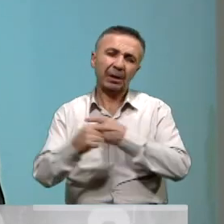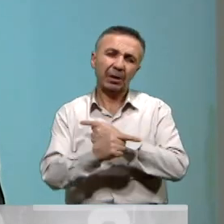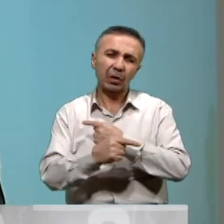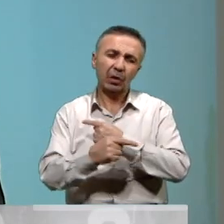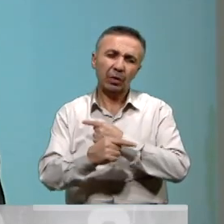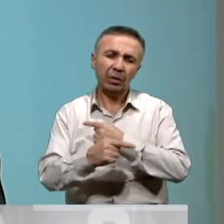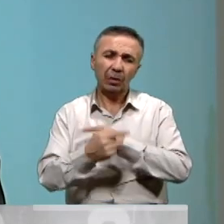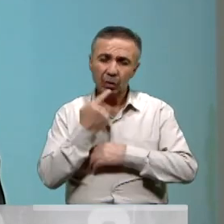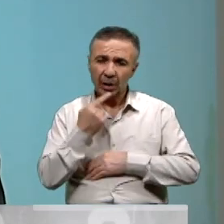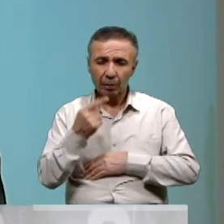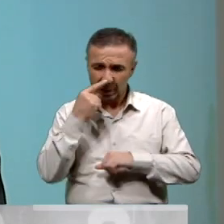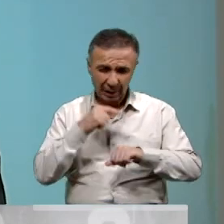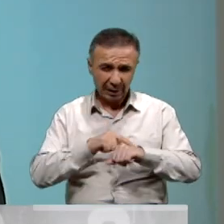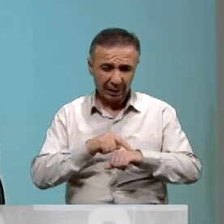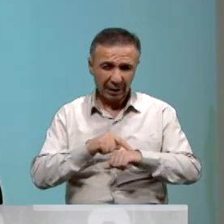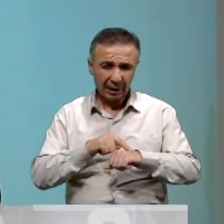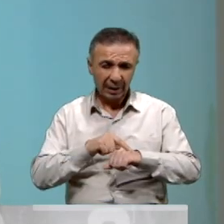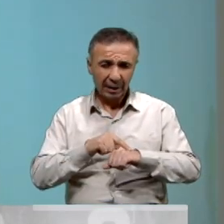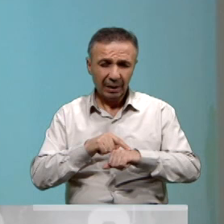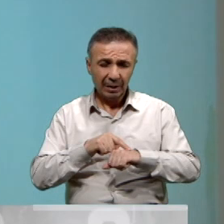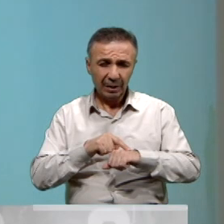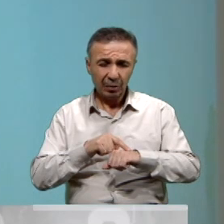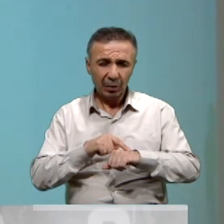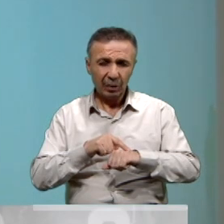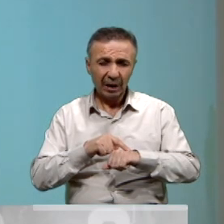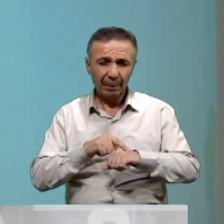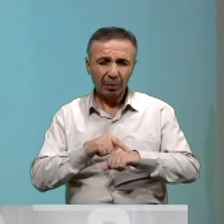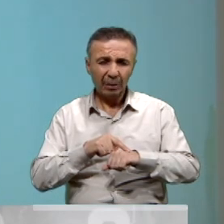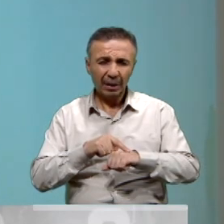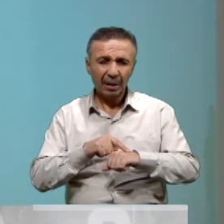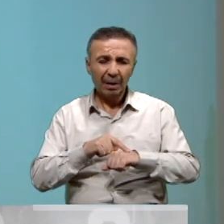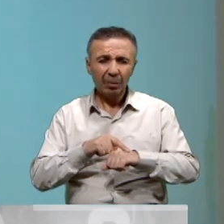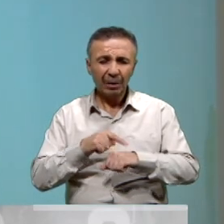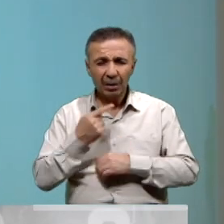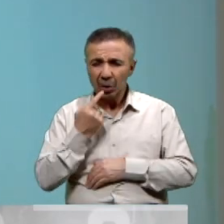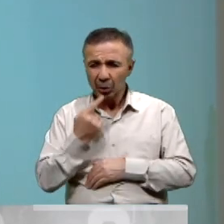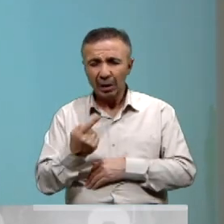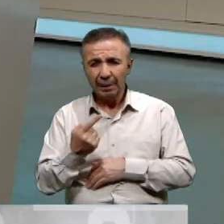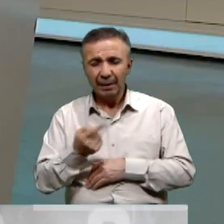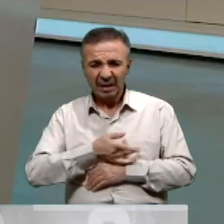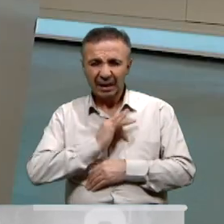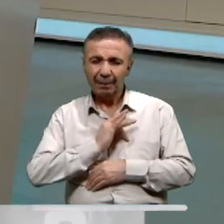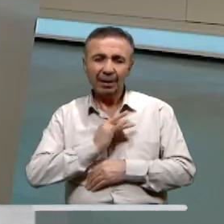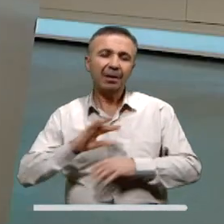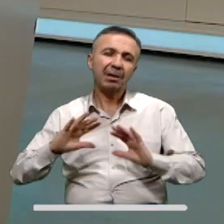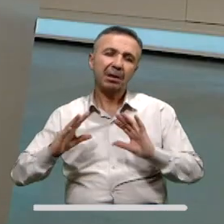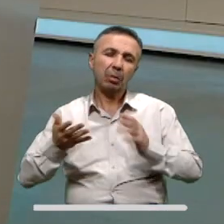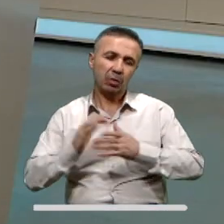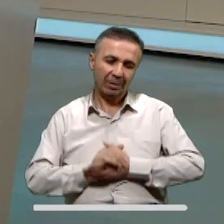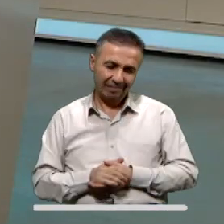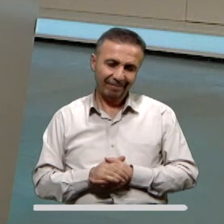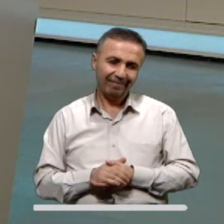sahip olmak ve bunları savunmak insanları dinlenen imandan çıkartan hususlar Yani bu